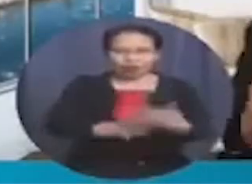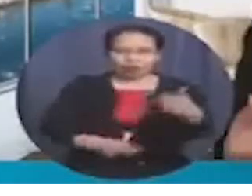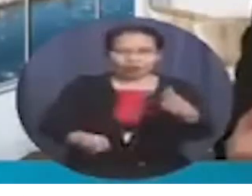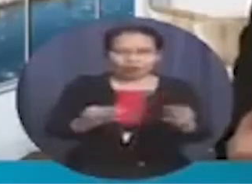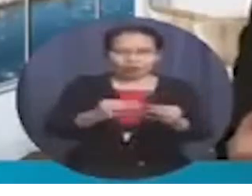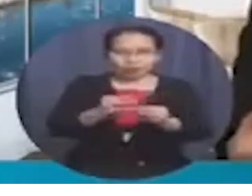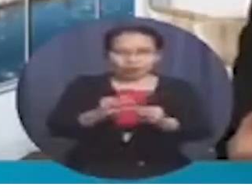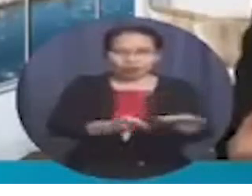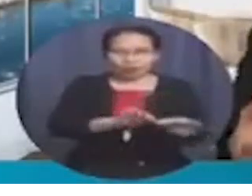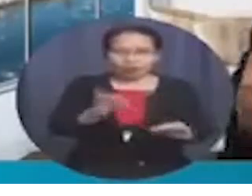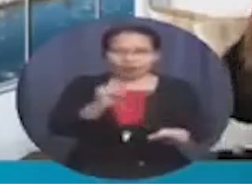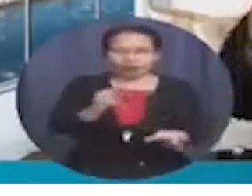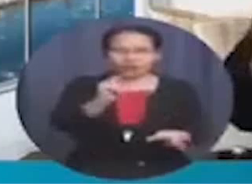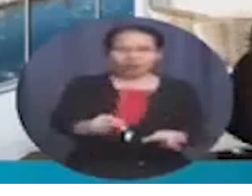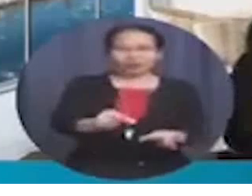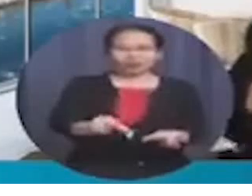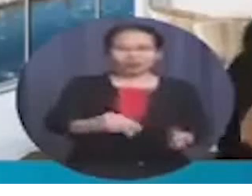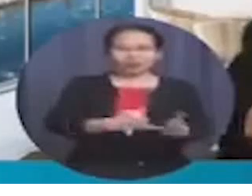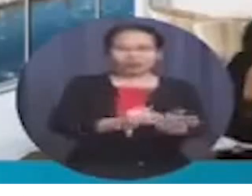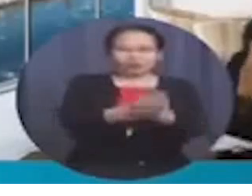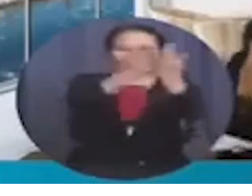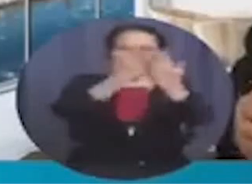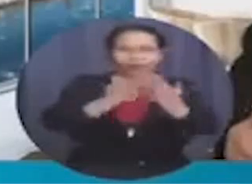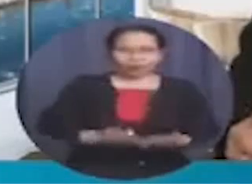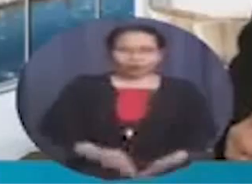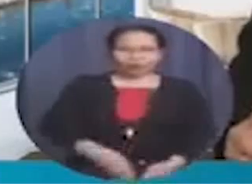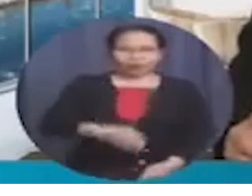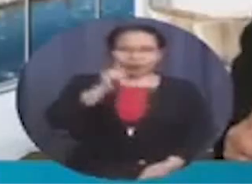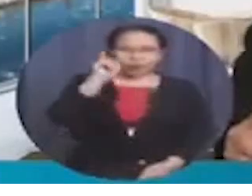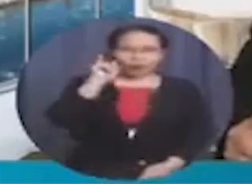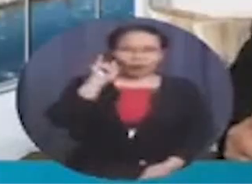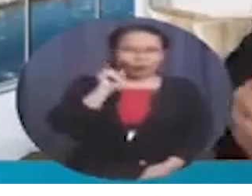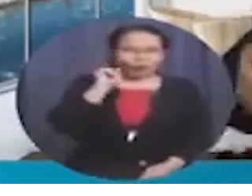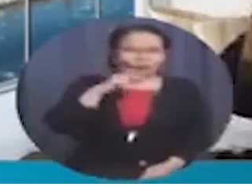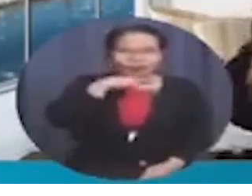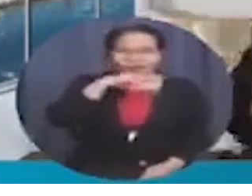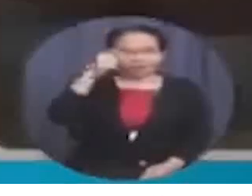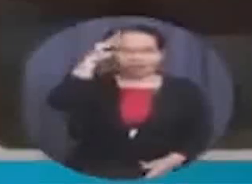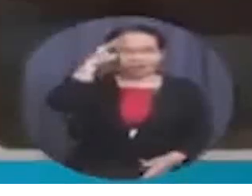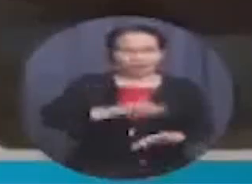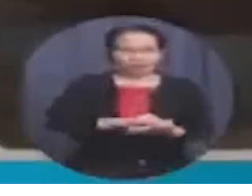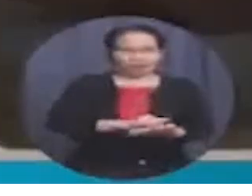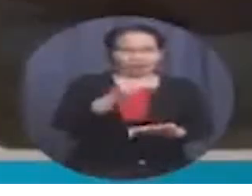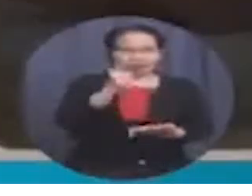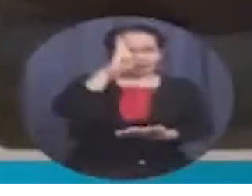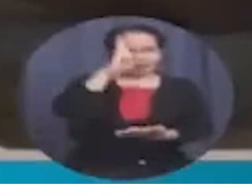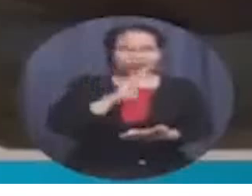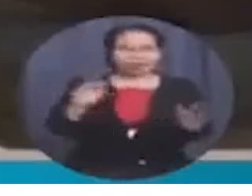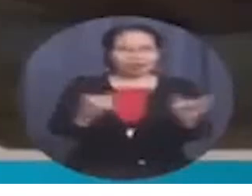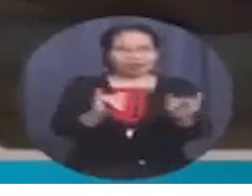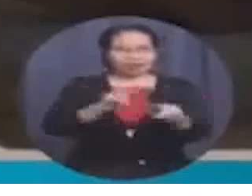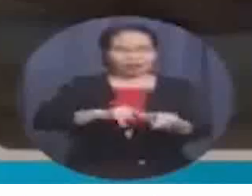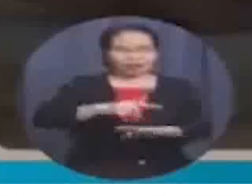Nasa Biblia, hindi natin marapat isipin na ang pagka-Diyos